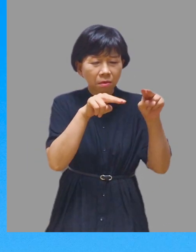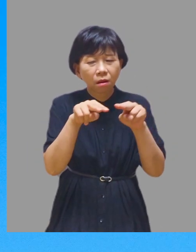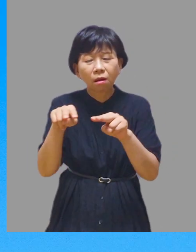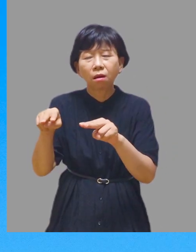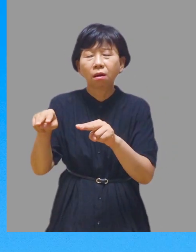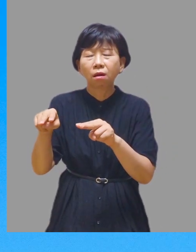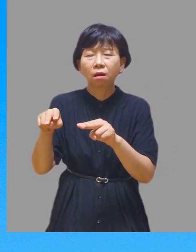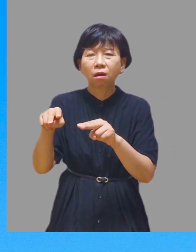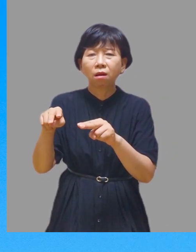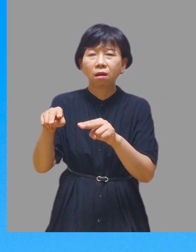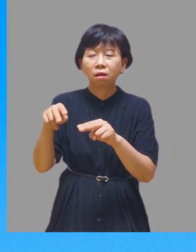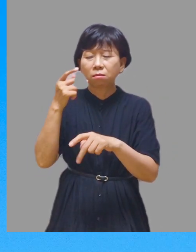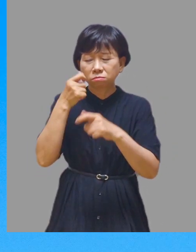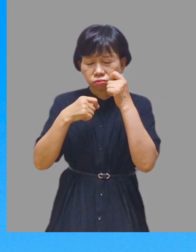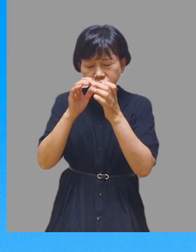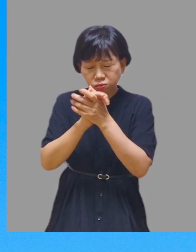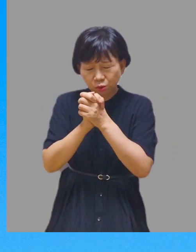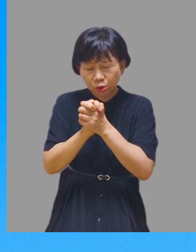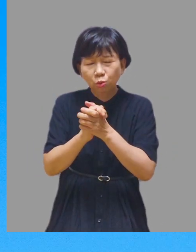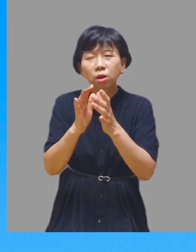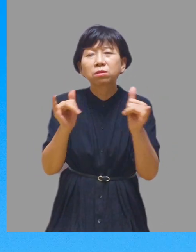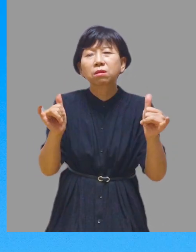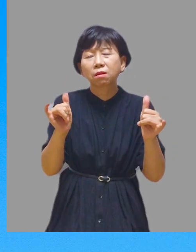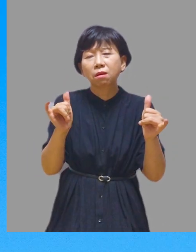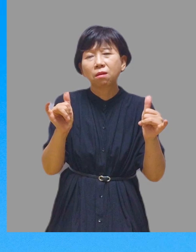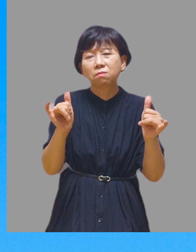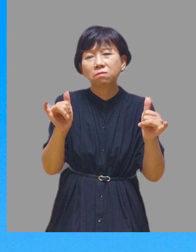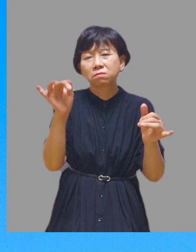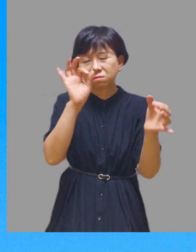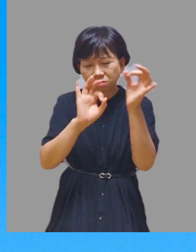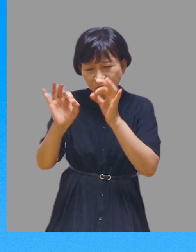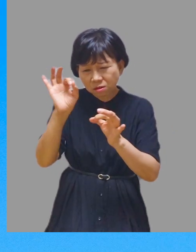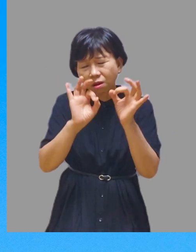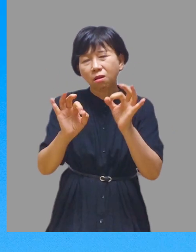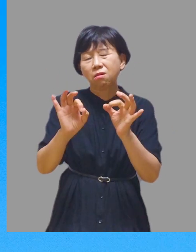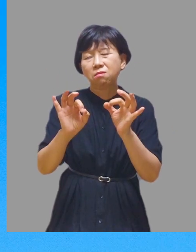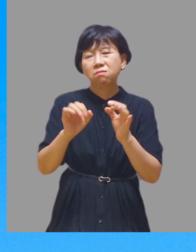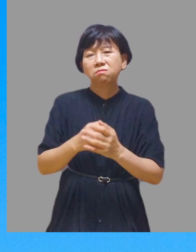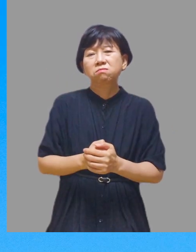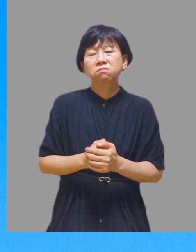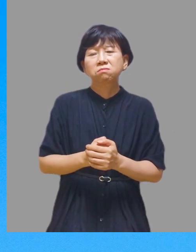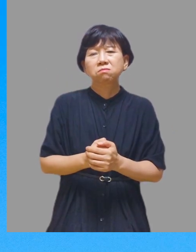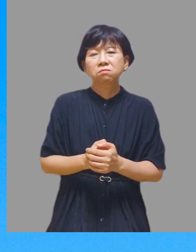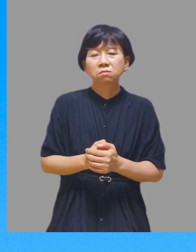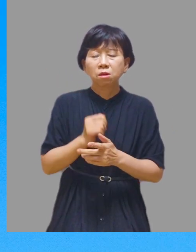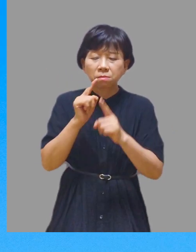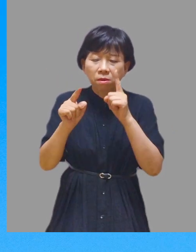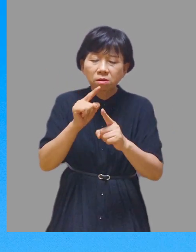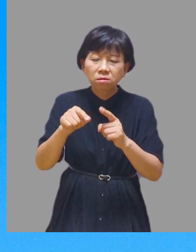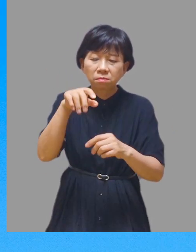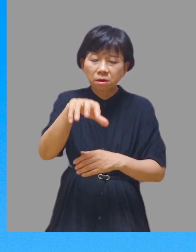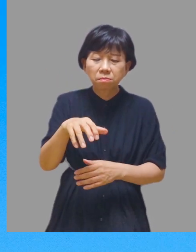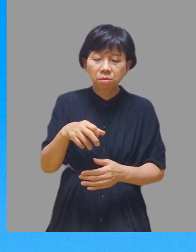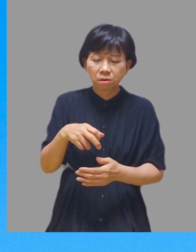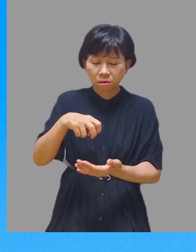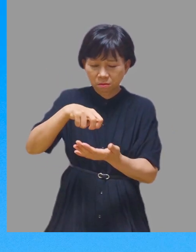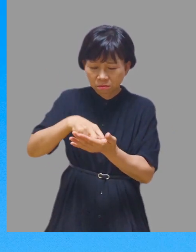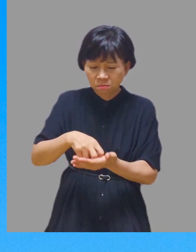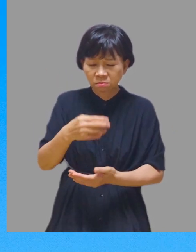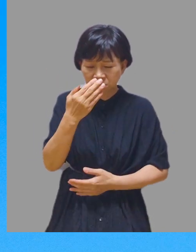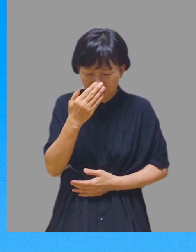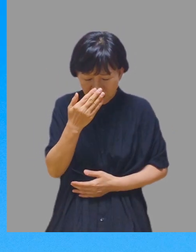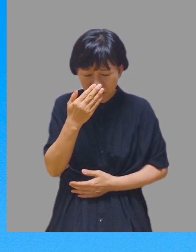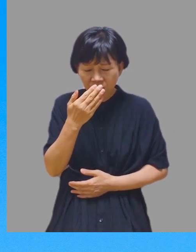사이에 서서 눈물로 기도하며 막아설 사람, 말씀 앞에 겸손히 무릎 꿇고 주님, 제가 여기 있습니다.